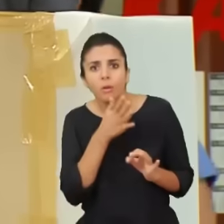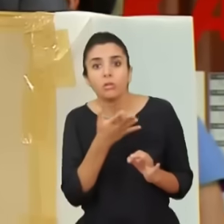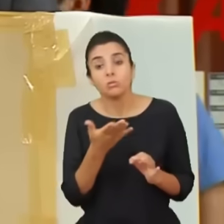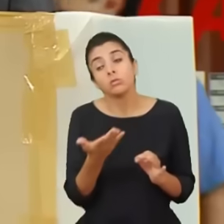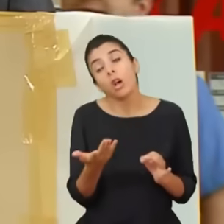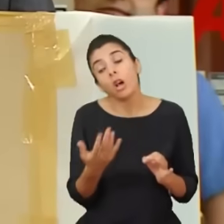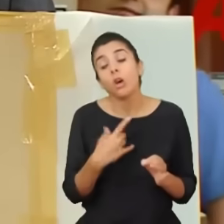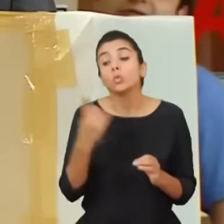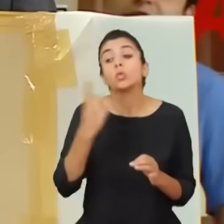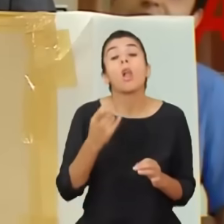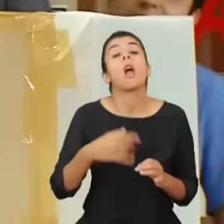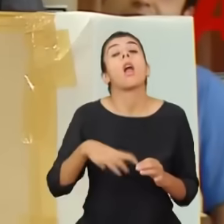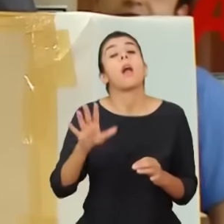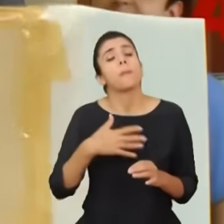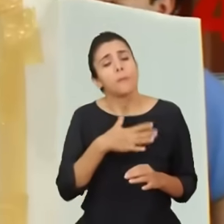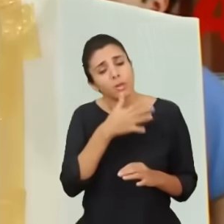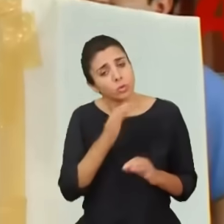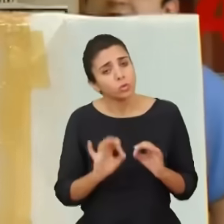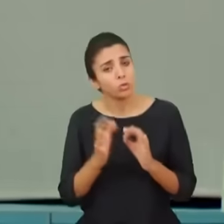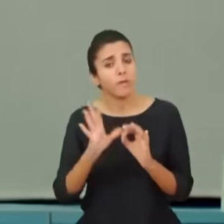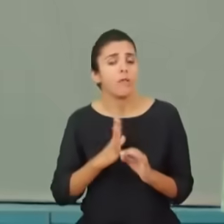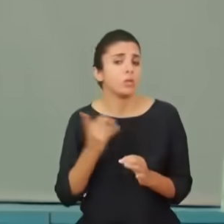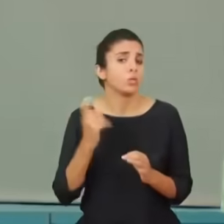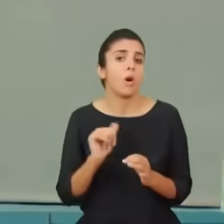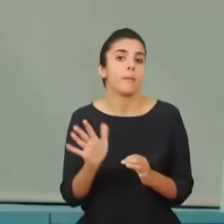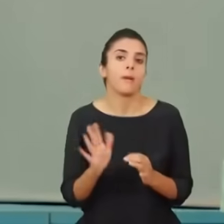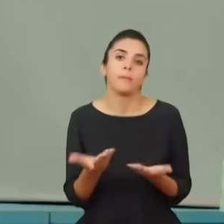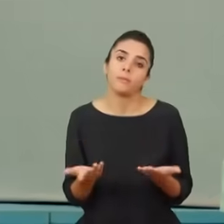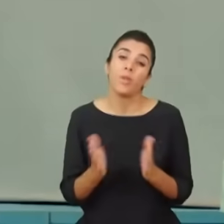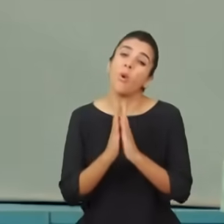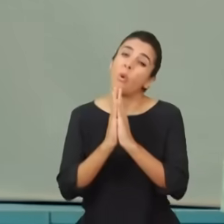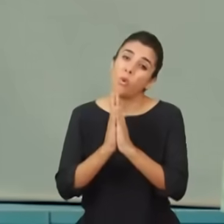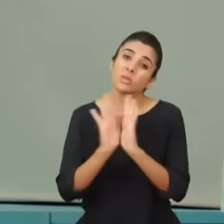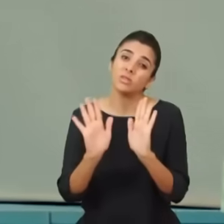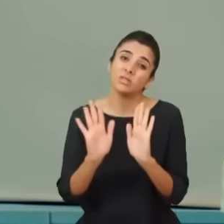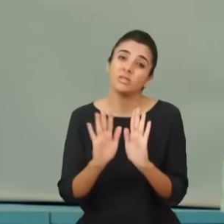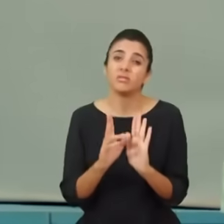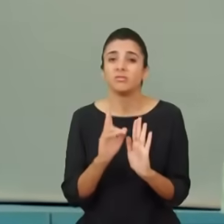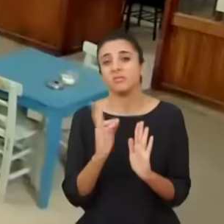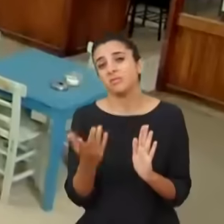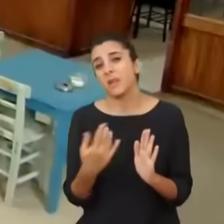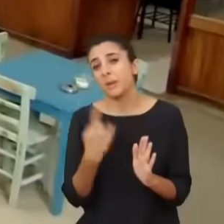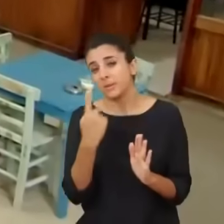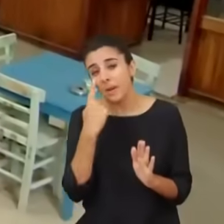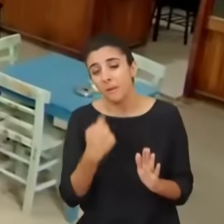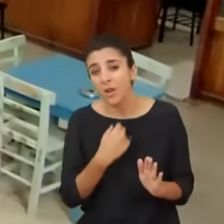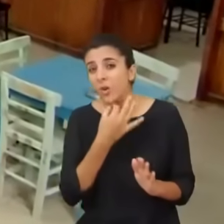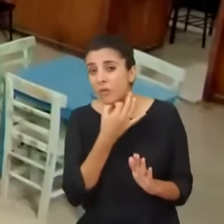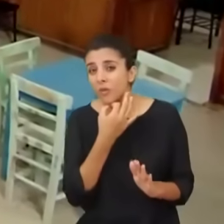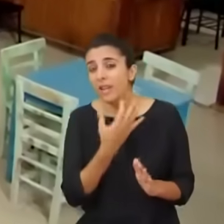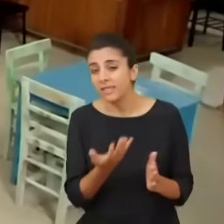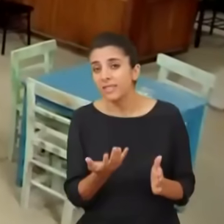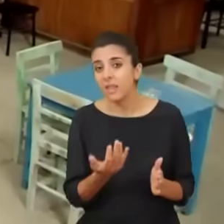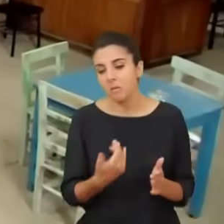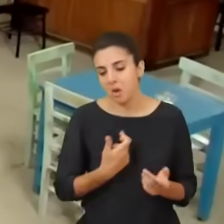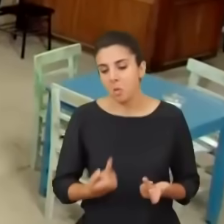Üzümünü yiyeceksin, bağını sormayacaksın birader. Peki. O zaman özür dilerim ama bir bana bakar mısınız lütfen? Yani